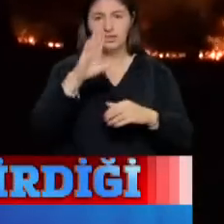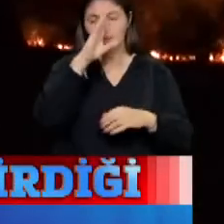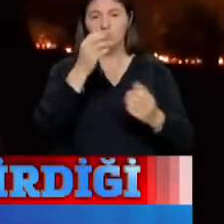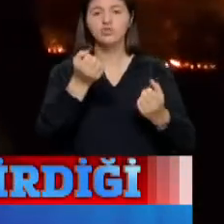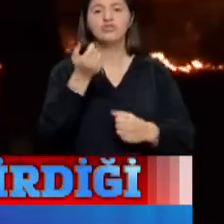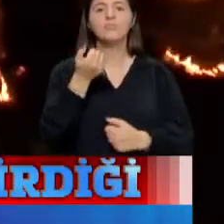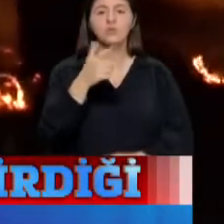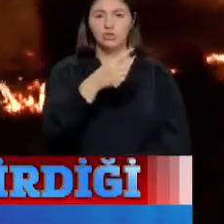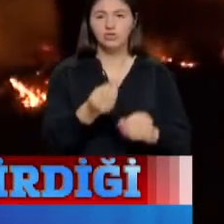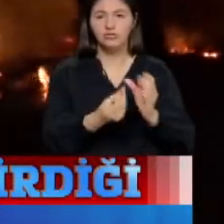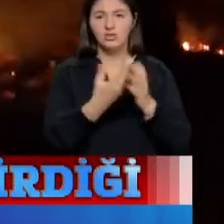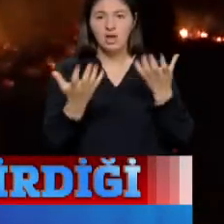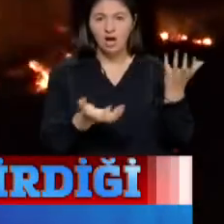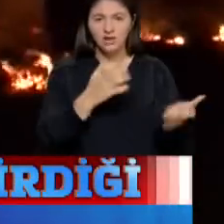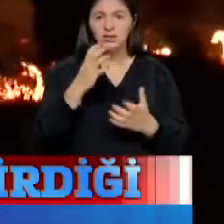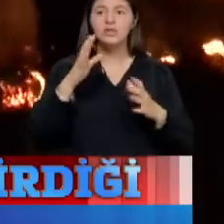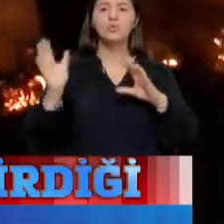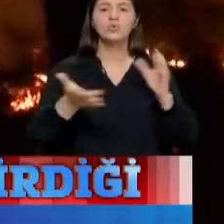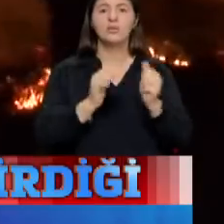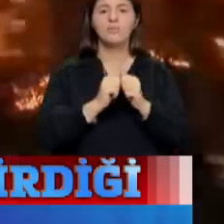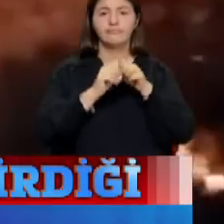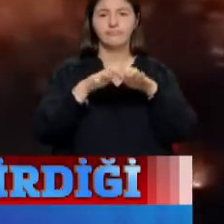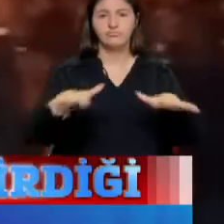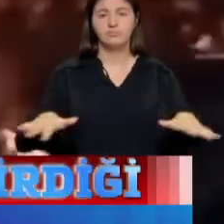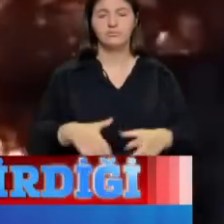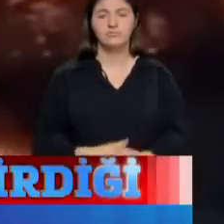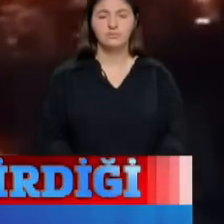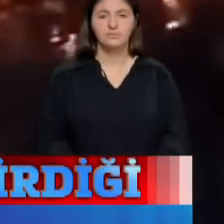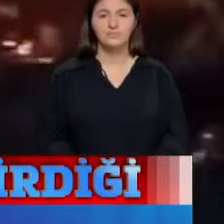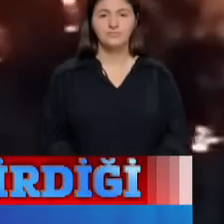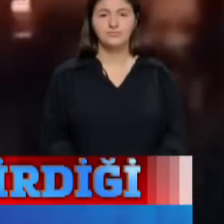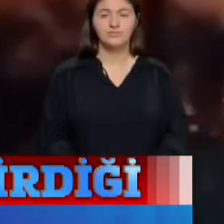İstanbul Çekmeköy'de çıkan Yangın rüzgarın etkisiyle yayıldı